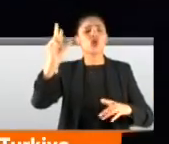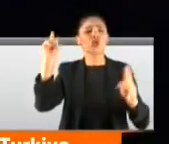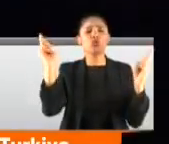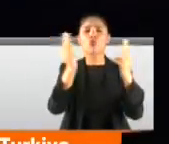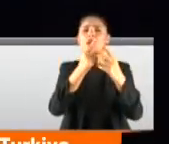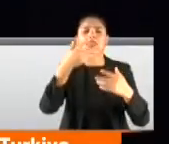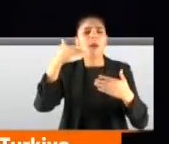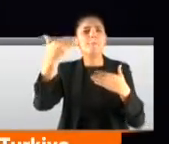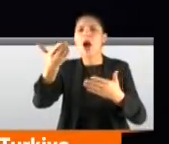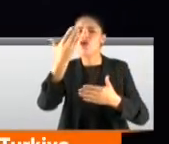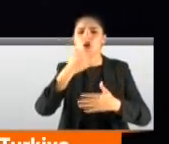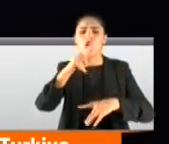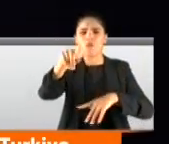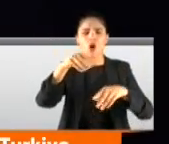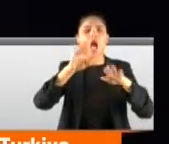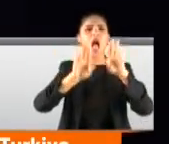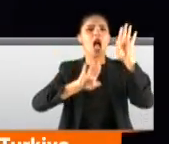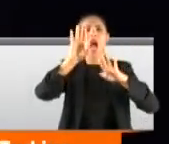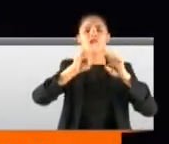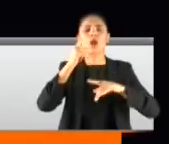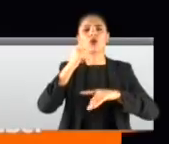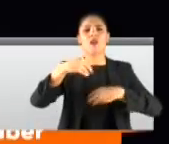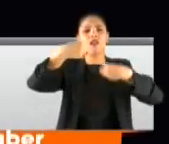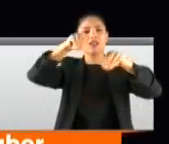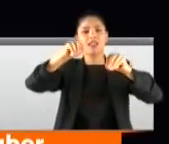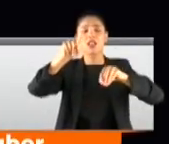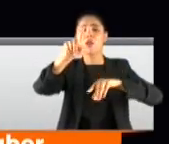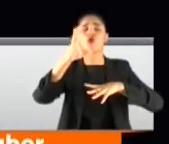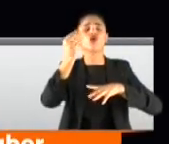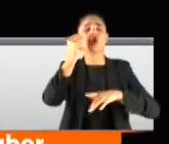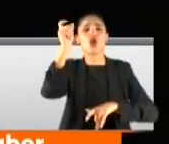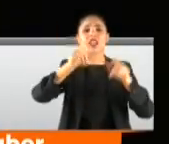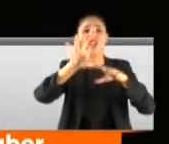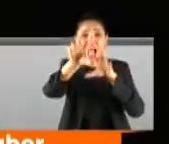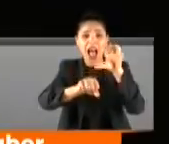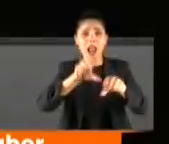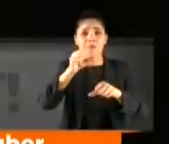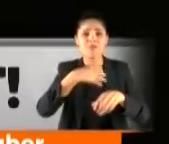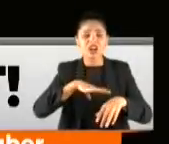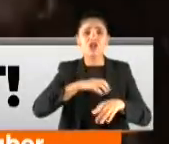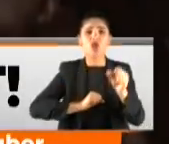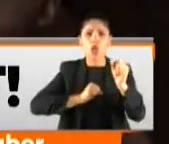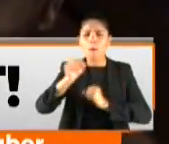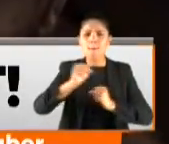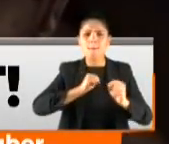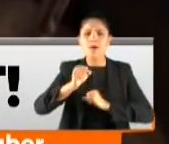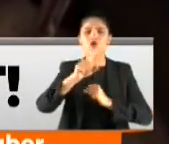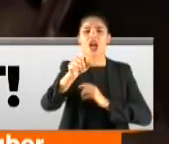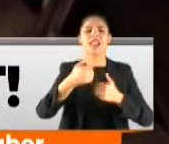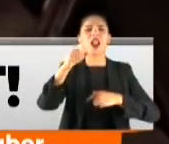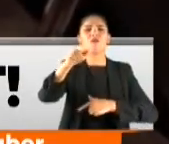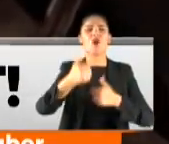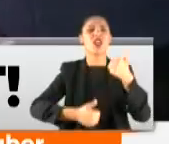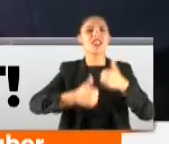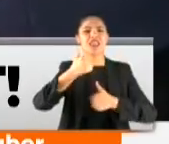eşi benzeri yoktu açık artırmayla satışa çıkarıldı onlarca kişi iskeleti alabilmek için kıyasıya bir Yarışa girdi